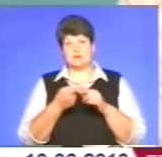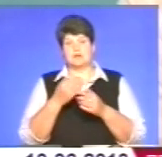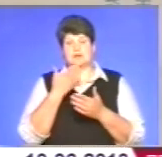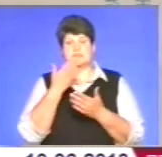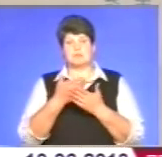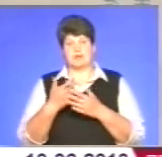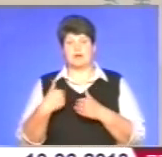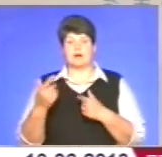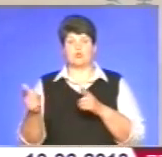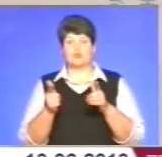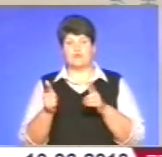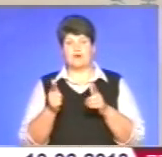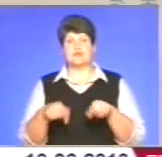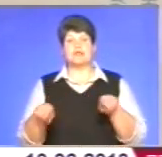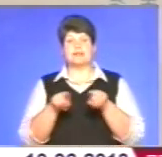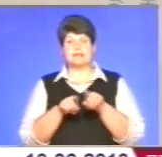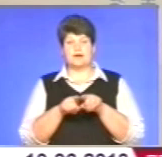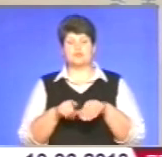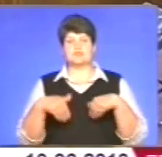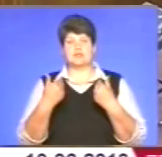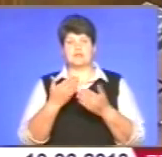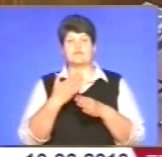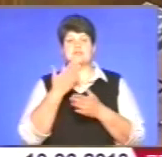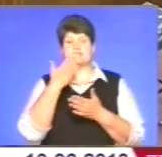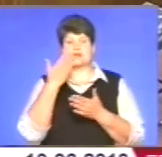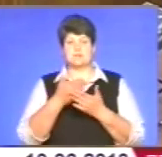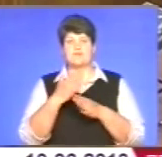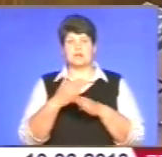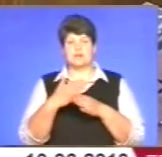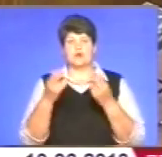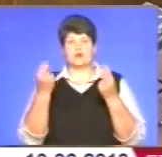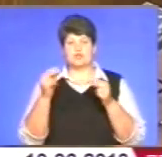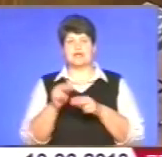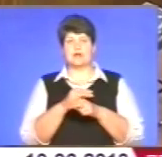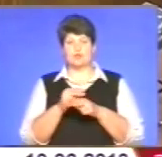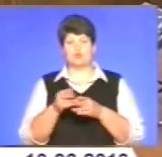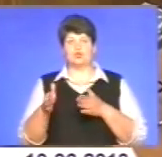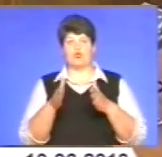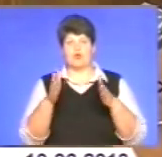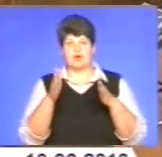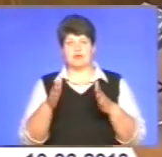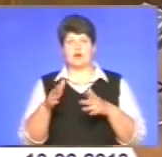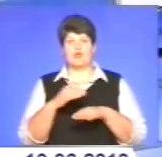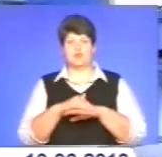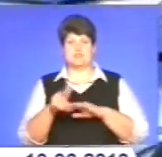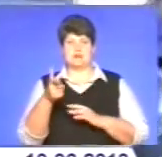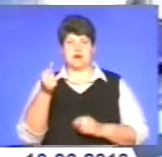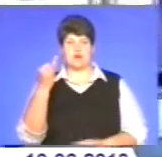готував. Також народний обранець подав запит щодо виділення коштів на ремонт дороги на вулиці Гайовій у Тернополі.